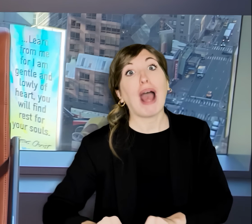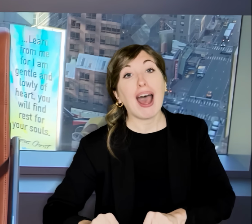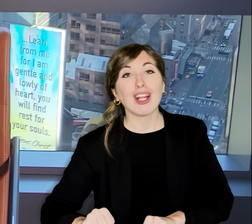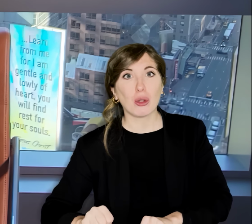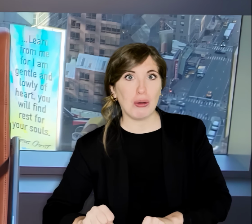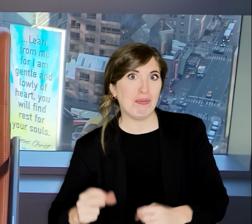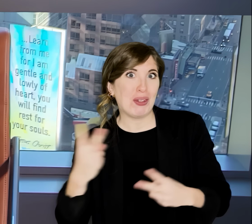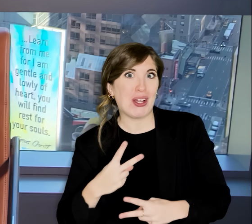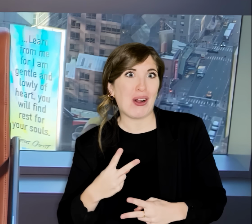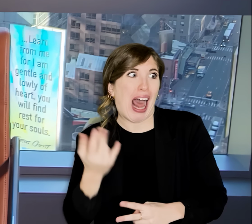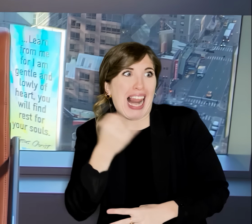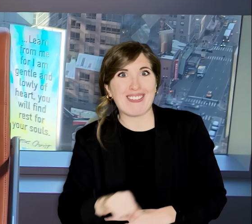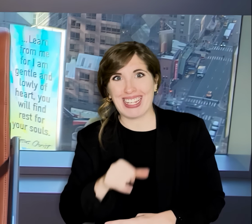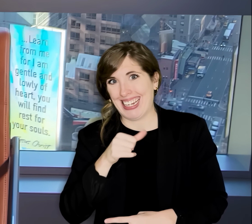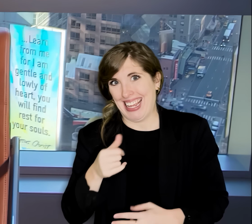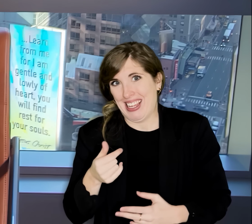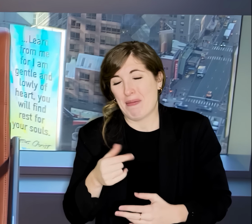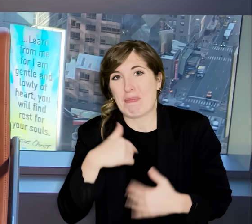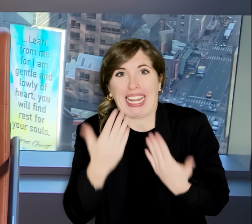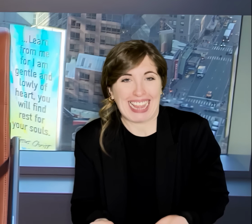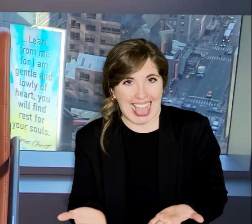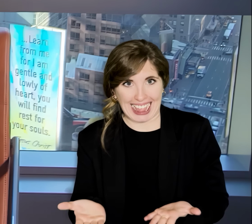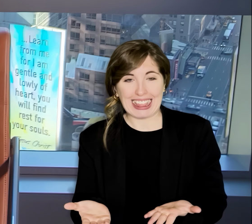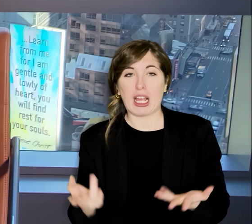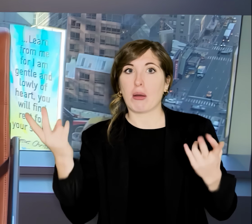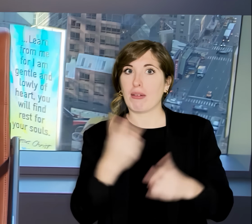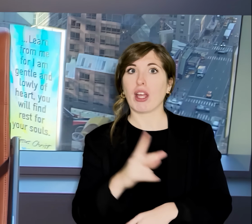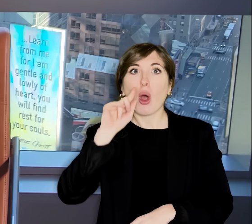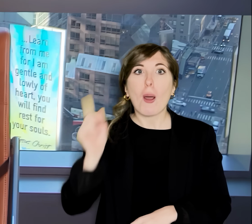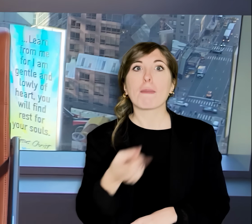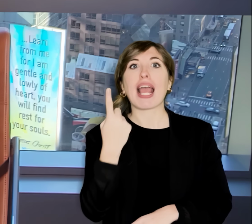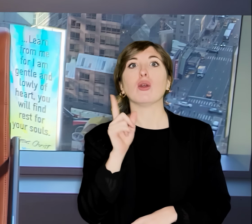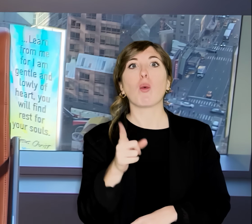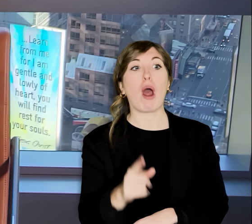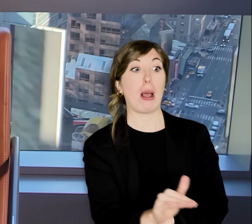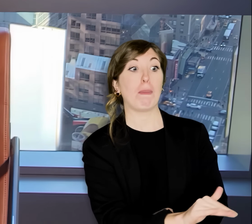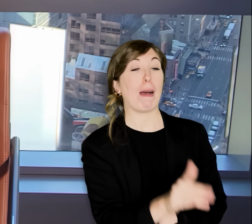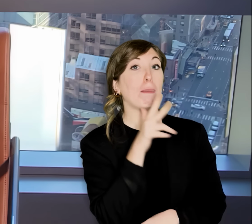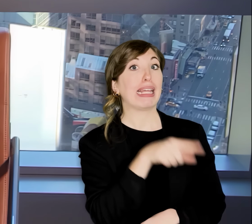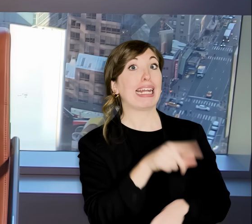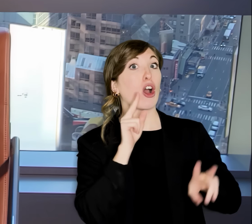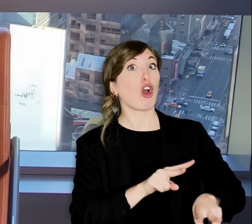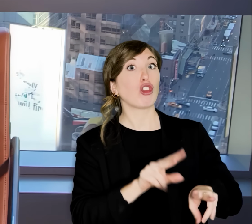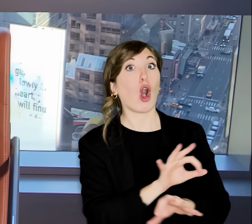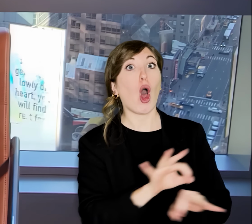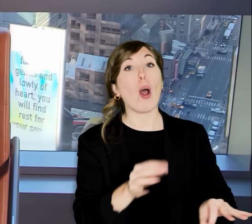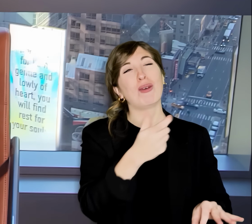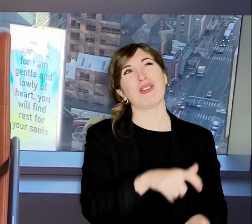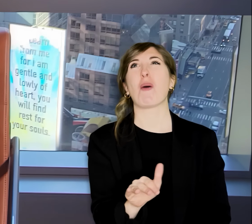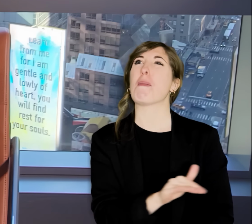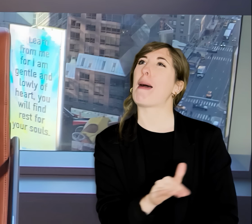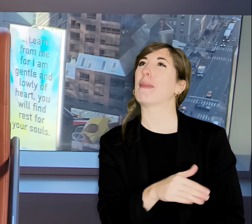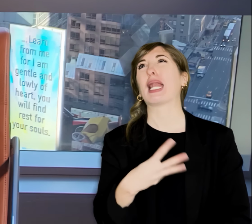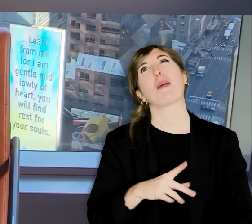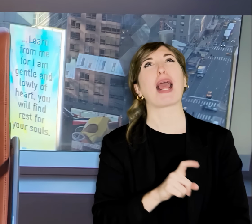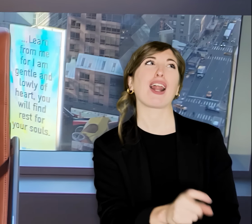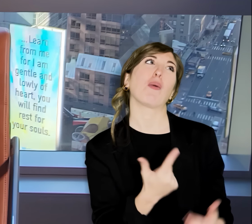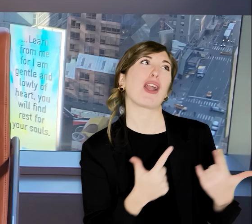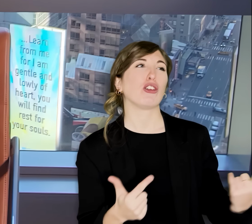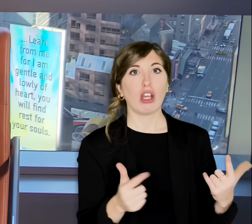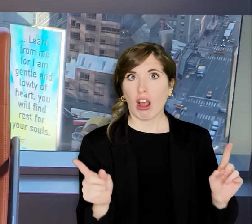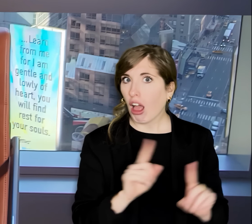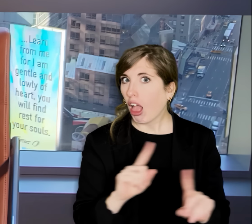bambina di 10 anni e mezzo tanto un neo e tanto 10 anni e mezzo non vengono i melanomi chi lo stabilisce nessuno lo stabilisce melanoma può